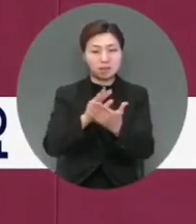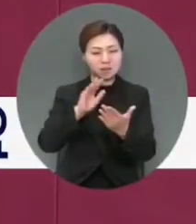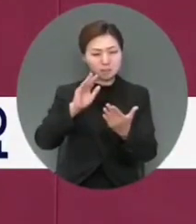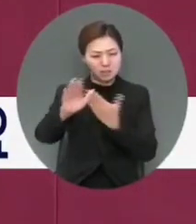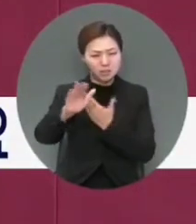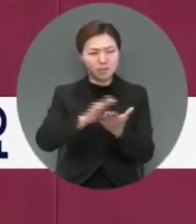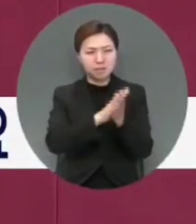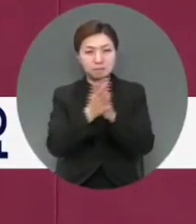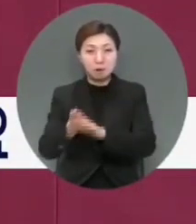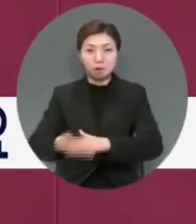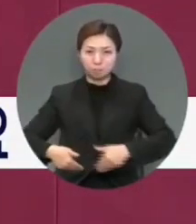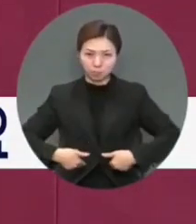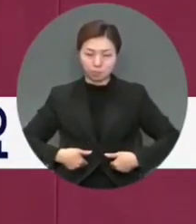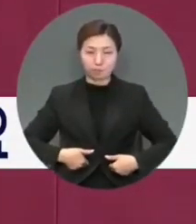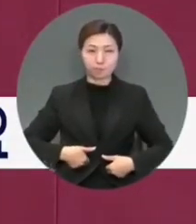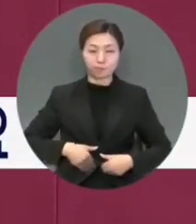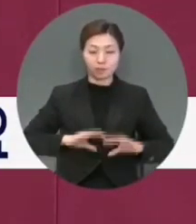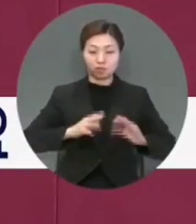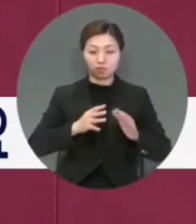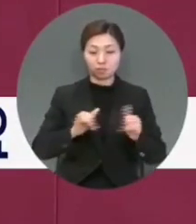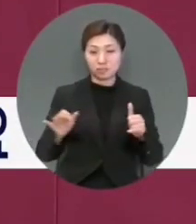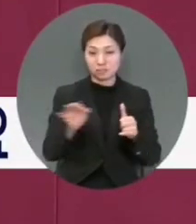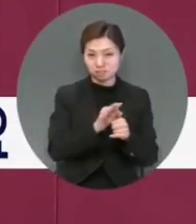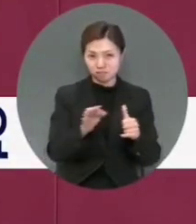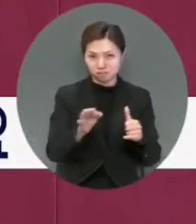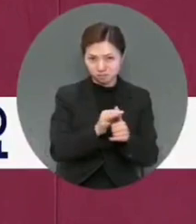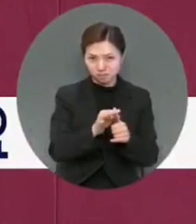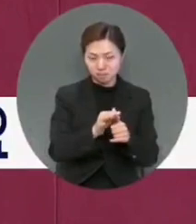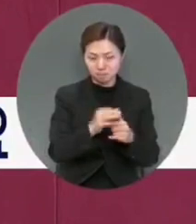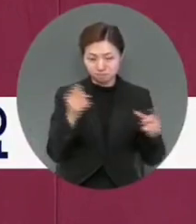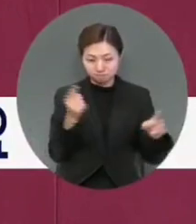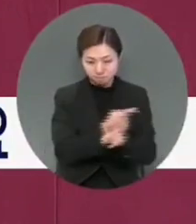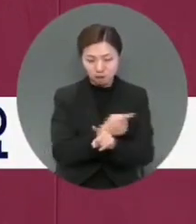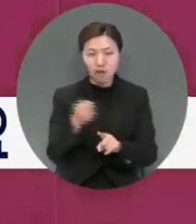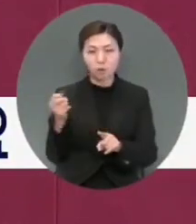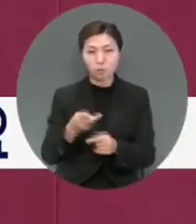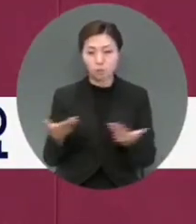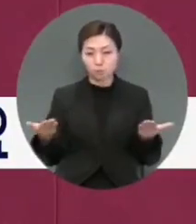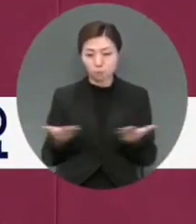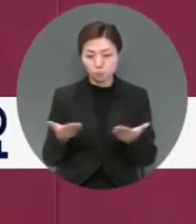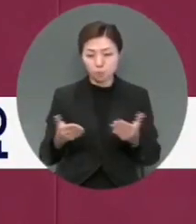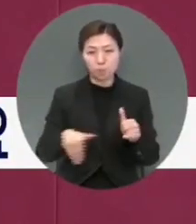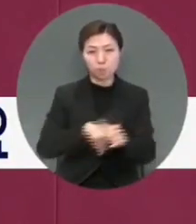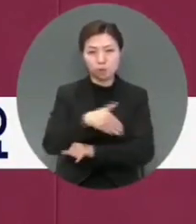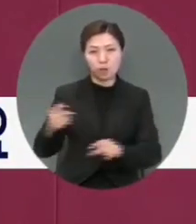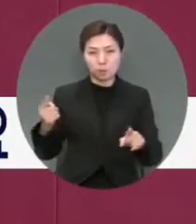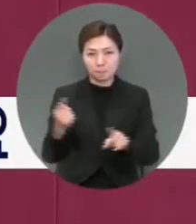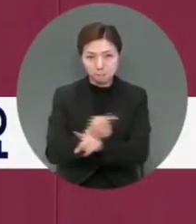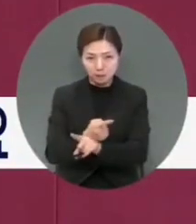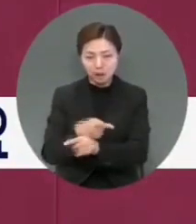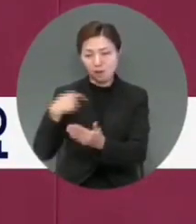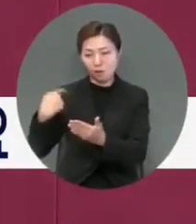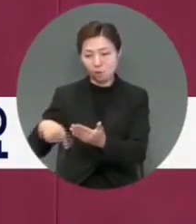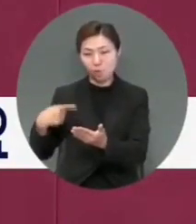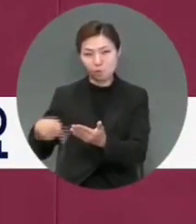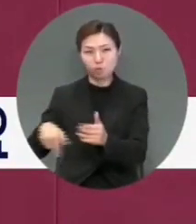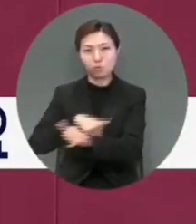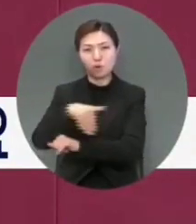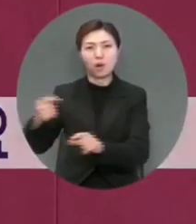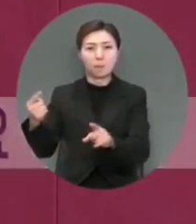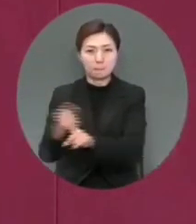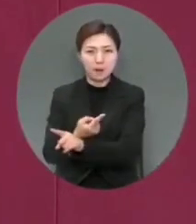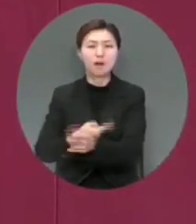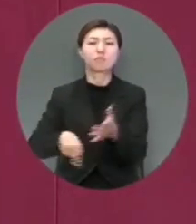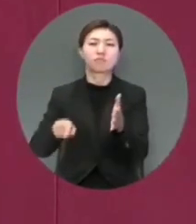연금개혁, 노동개혁, 교육개혁을 위해 의원님들의 깊은 관심과 지원을